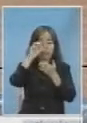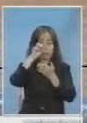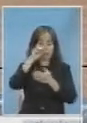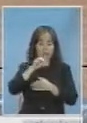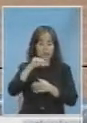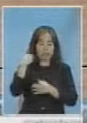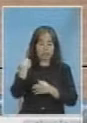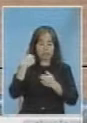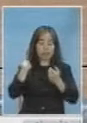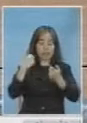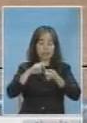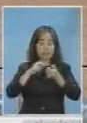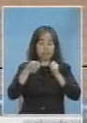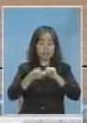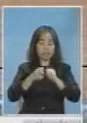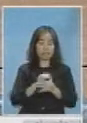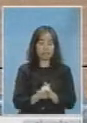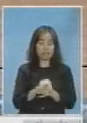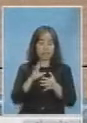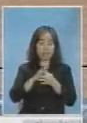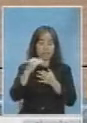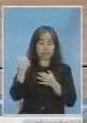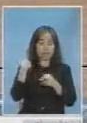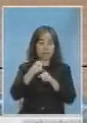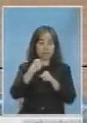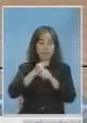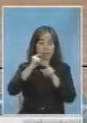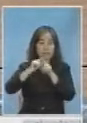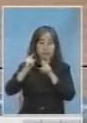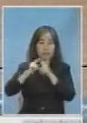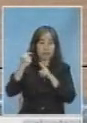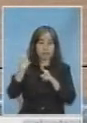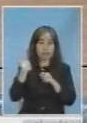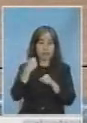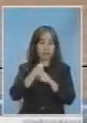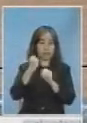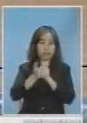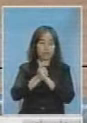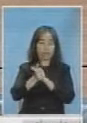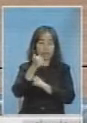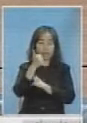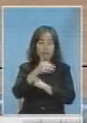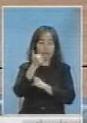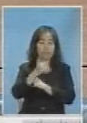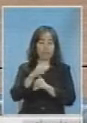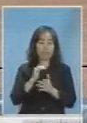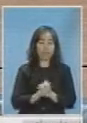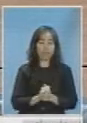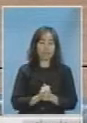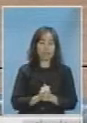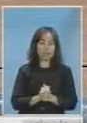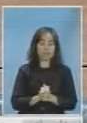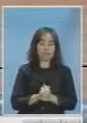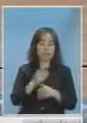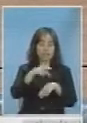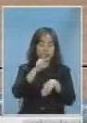าข้อกฎหมายหลายประการที่ไม่สามารถเข้าไปแก้ไขในเรื่องของเว็บไซต์เหล่านี้ได้ท่านประธ